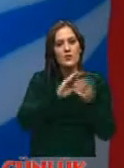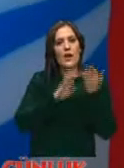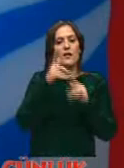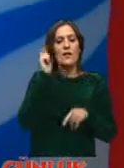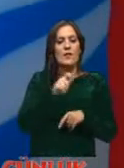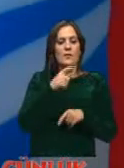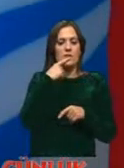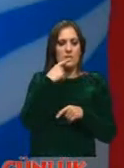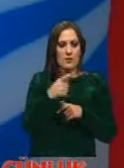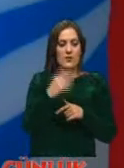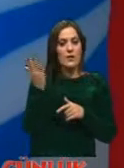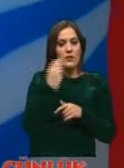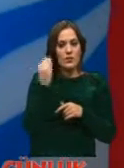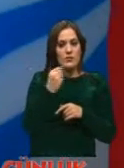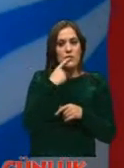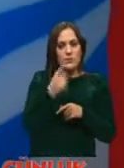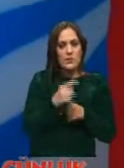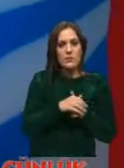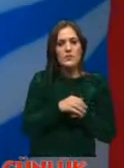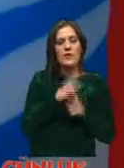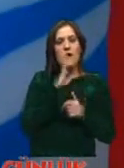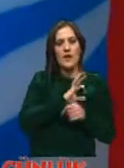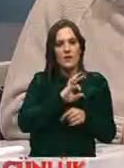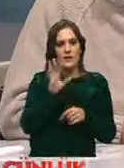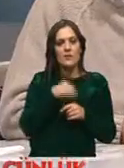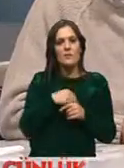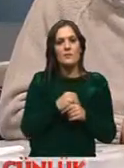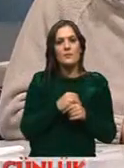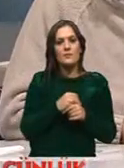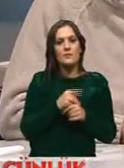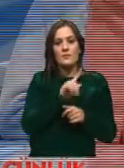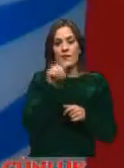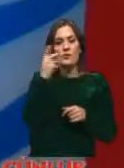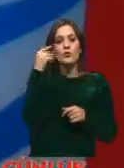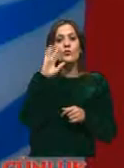hareket etmesidir demiş. Ne kadar güzel, kesinlikle, söylemiş. Harika. Evet. Efendim,